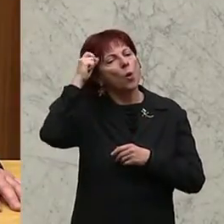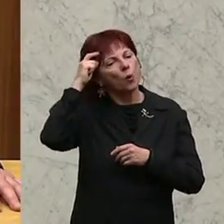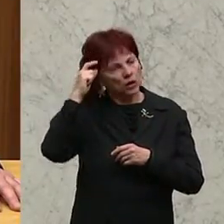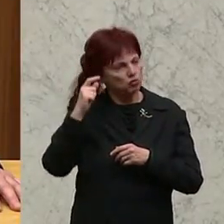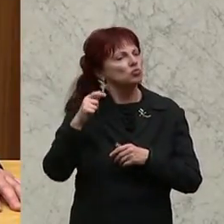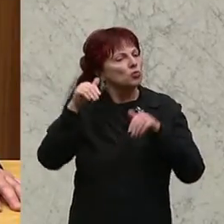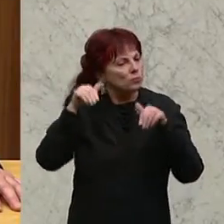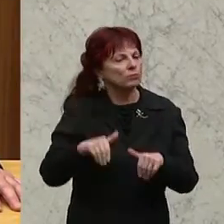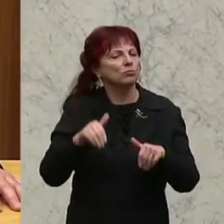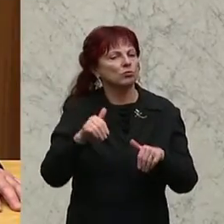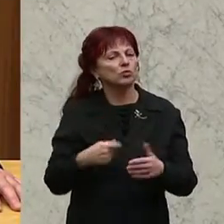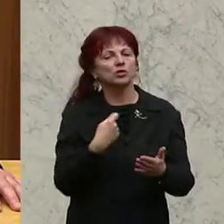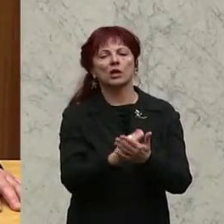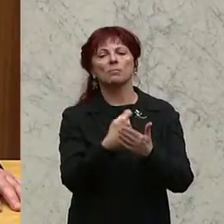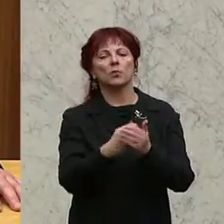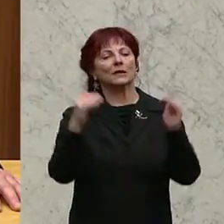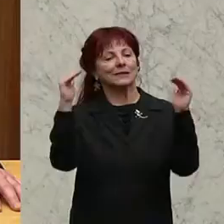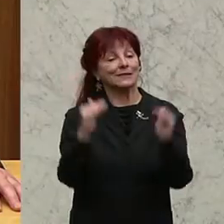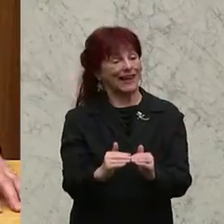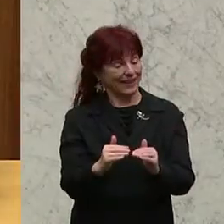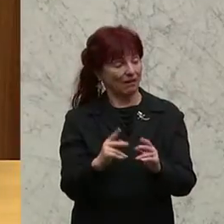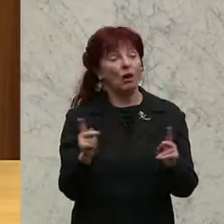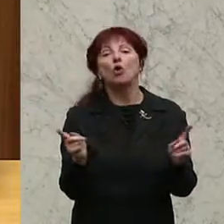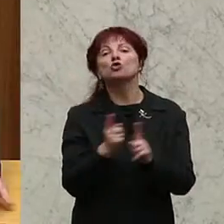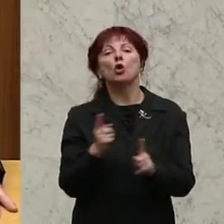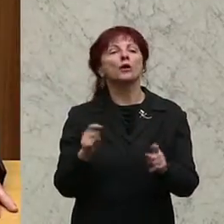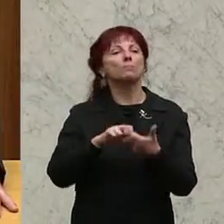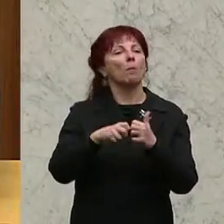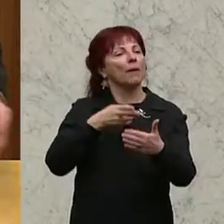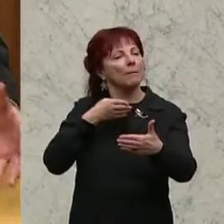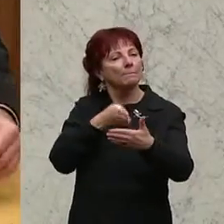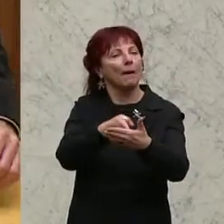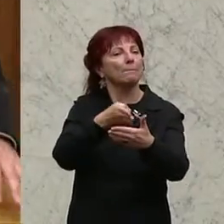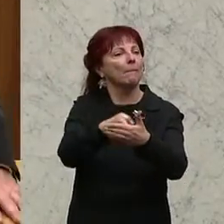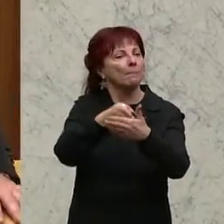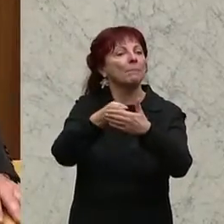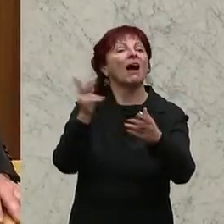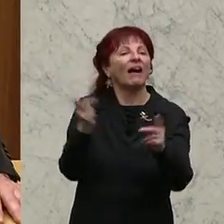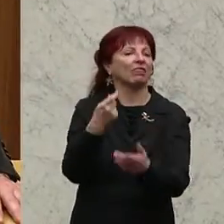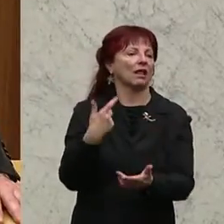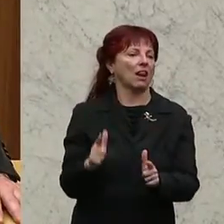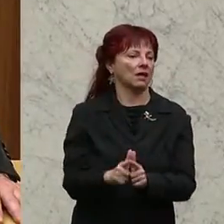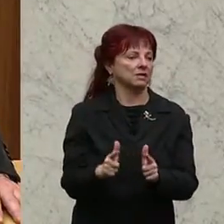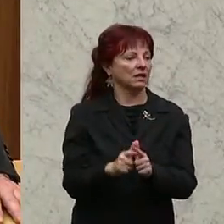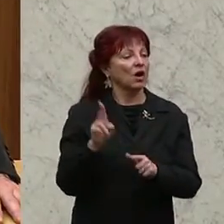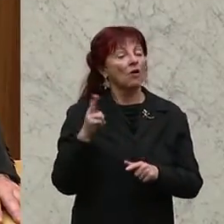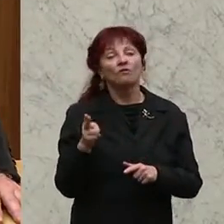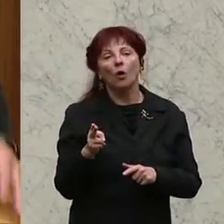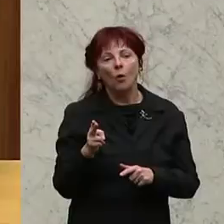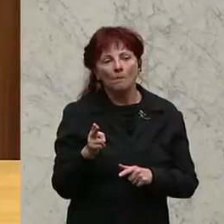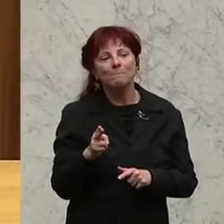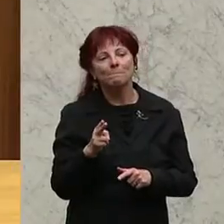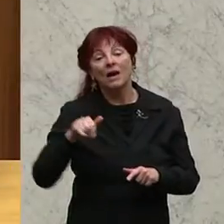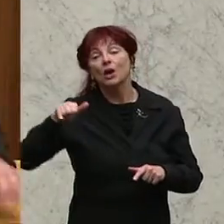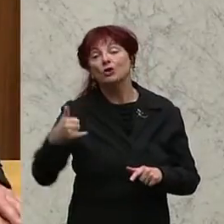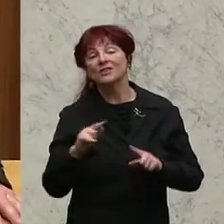um auch Hürden beim Zugang zum Recht zu beseitigen, was aber nicht möglich ist, weil eben die Justiz diese Querfinanzierung aus den Gebühren in